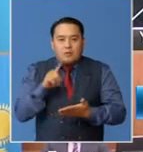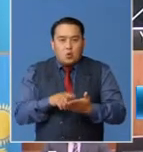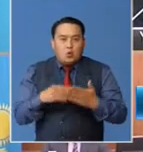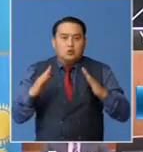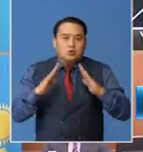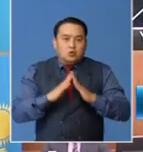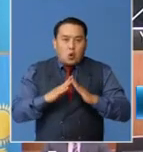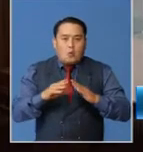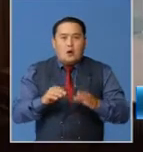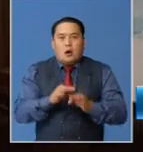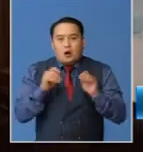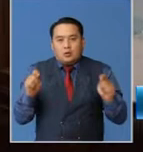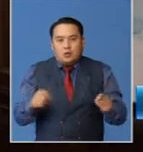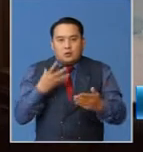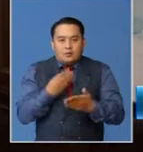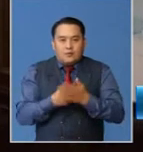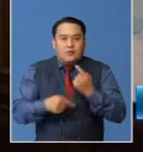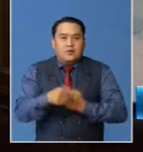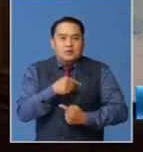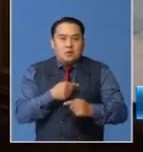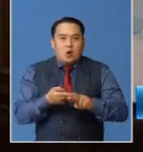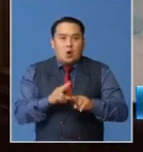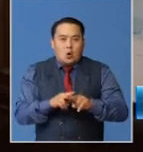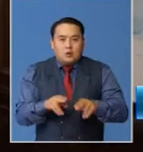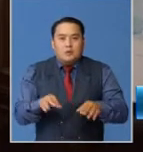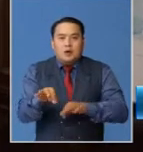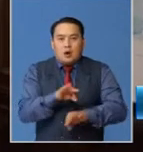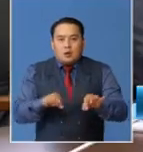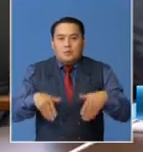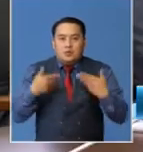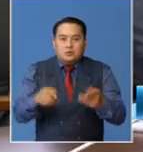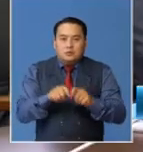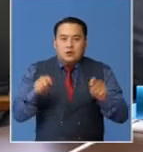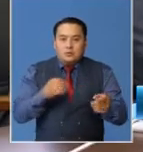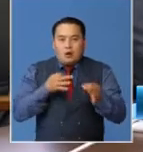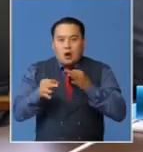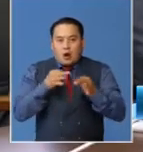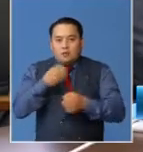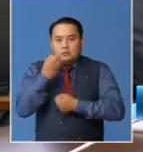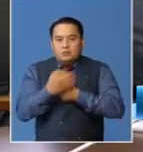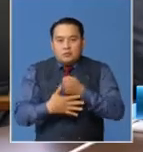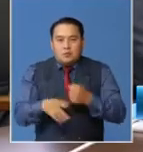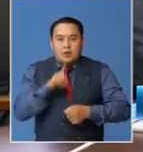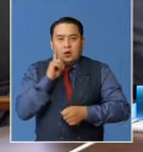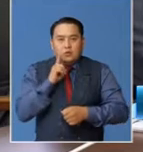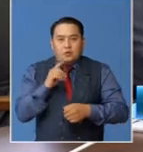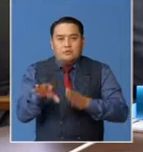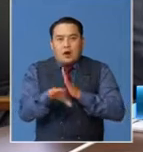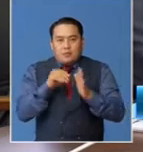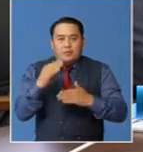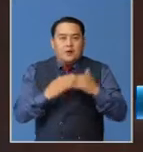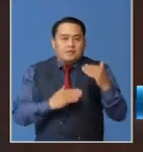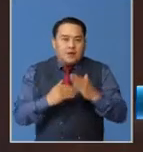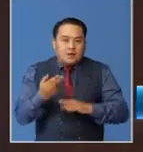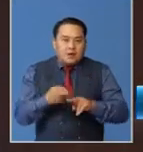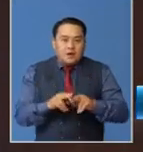жилищного вопроса, так и открытие своего бизнеса. Кроме того, проект предлагает создание консультативных центров для молодежи по выбору